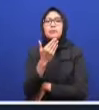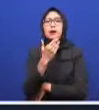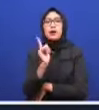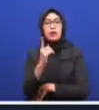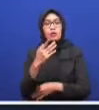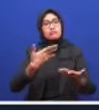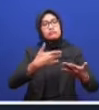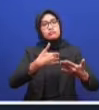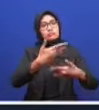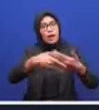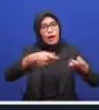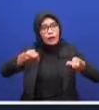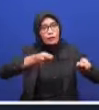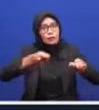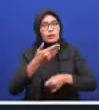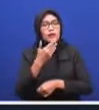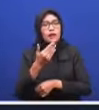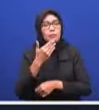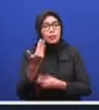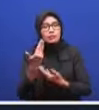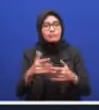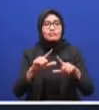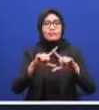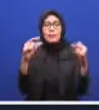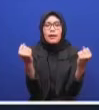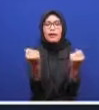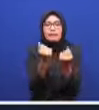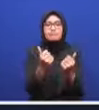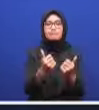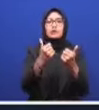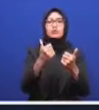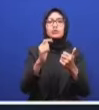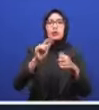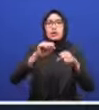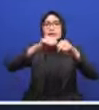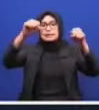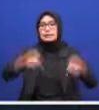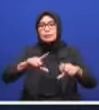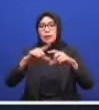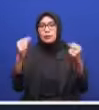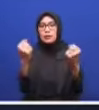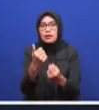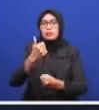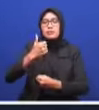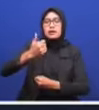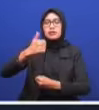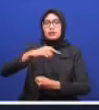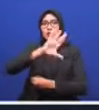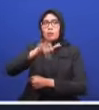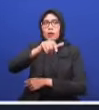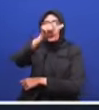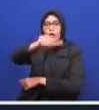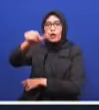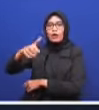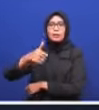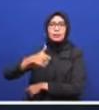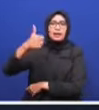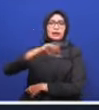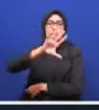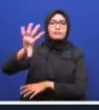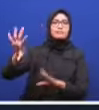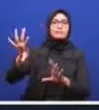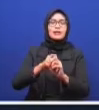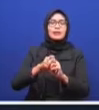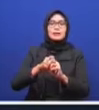baik sistem kelembagaan kalau sistem kelembagaannya sudah baik maka kita butuh aktor baik mudah-mudahan aktor-aktor baik itu ada di